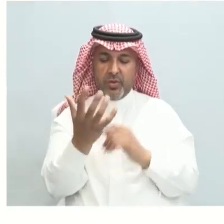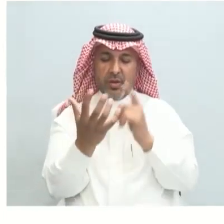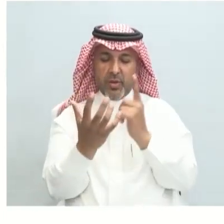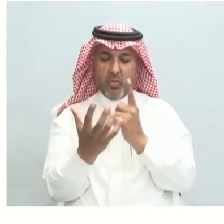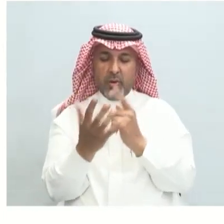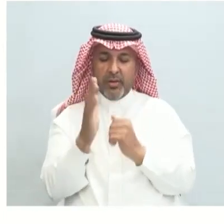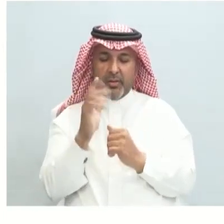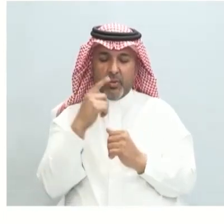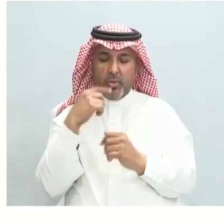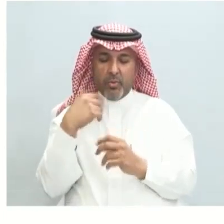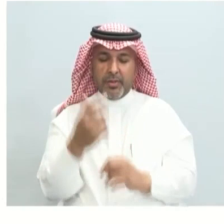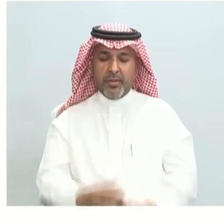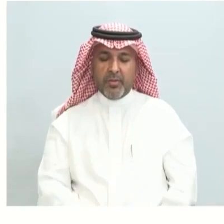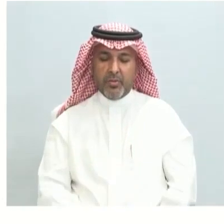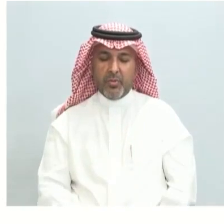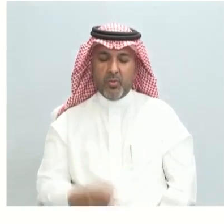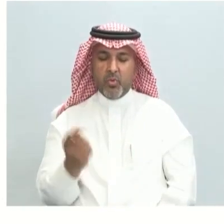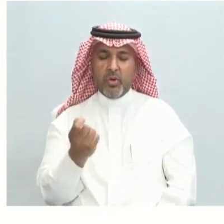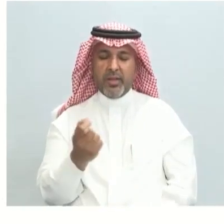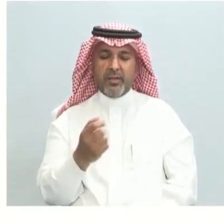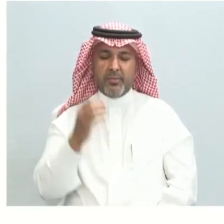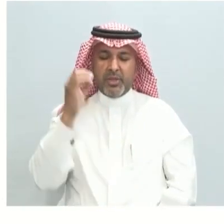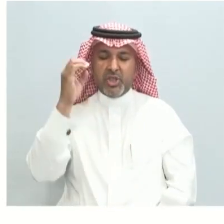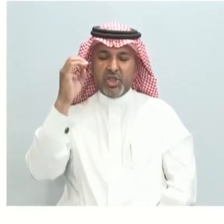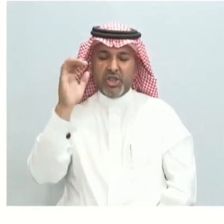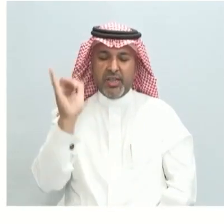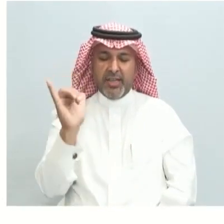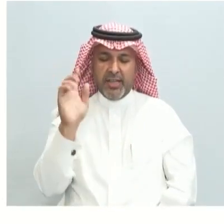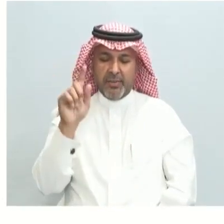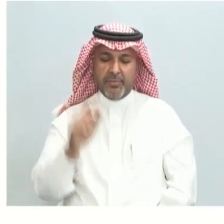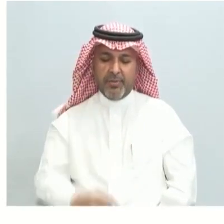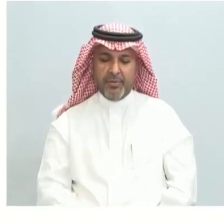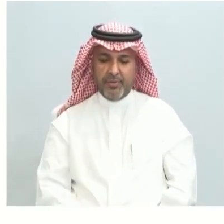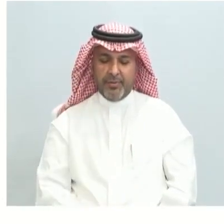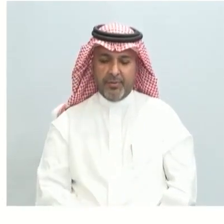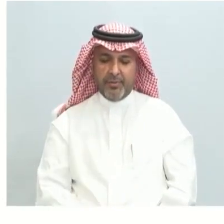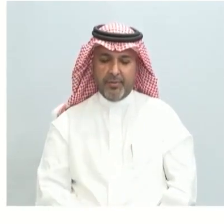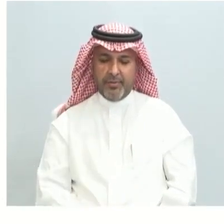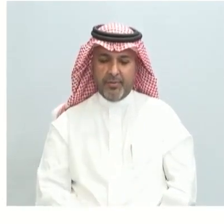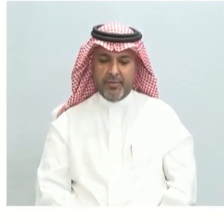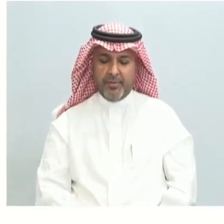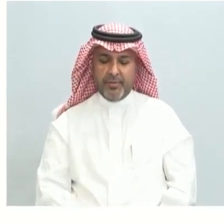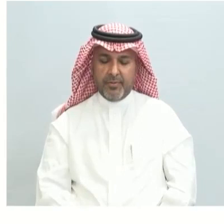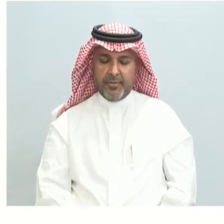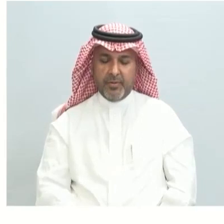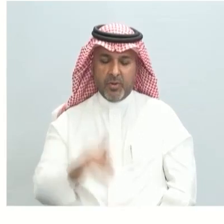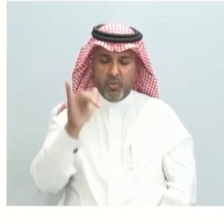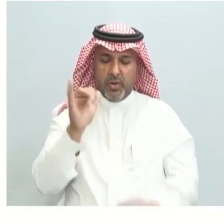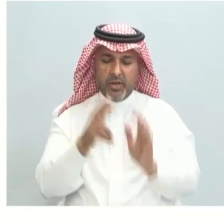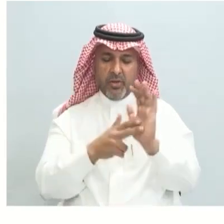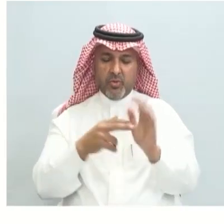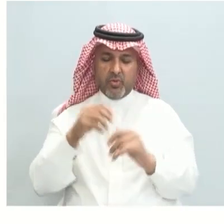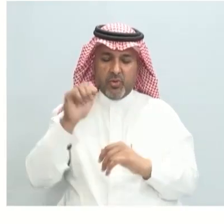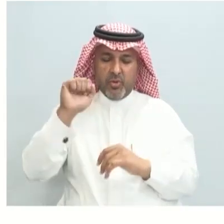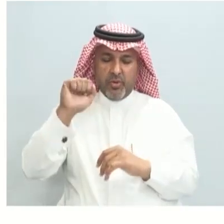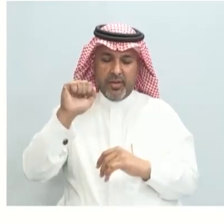في جيب ولا جيب تمام، فدالة الجيب دائما تكون ايش؟ تكون عبارة عن واي تساوي اي في